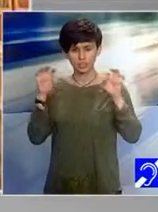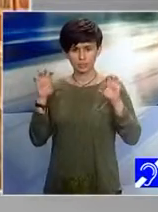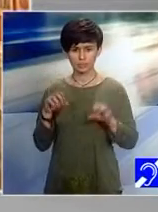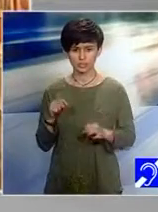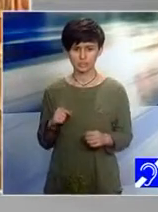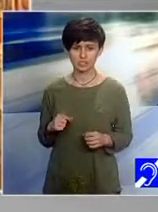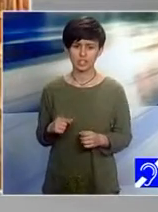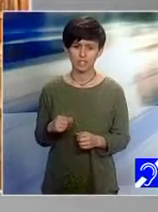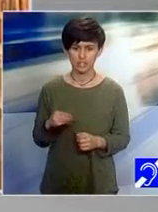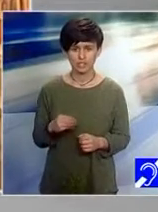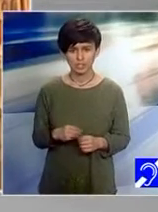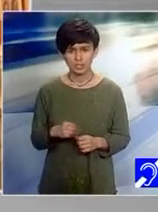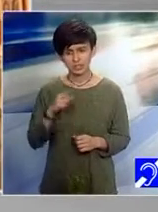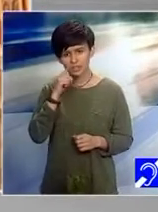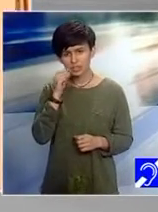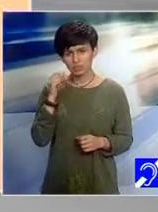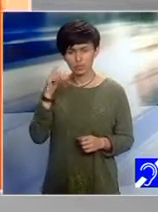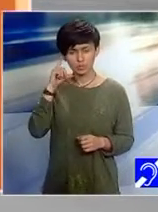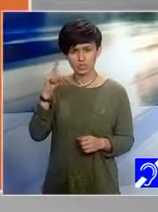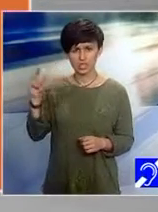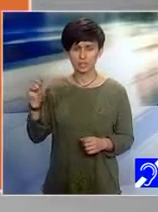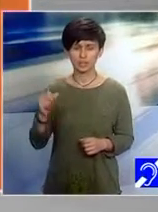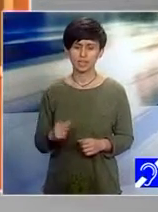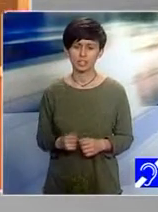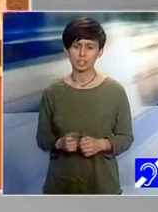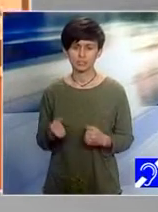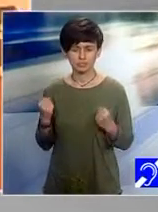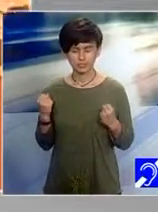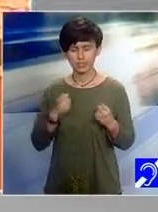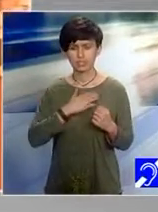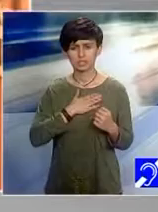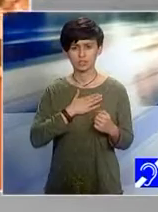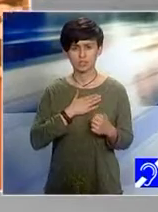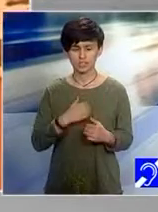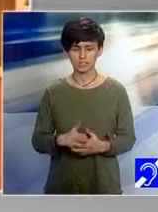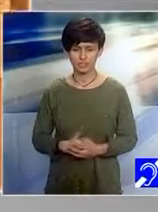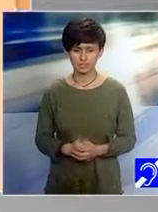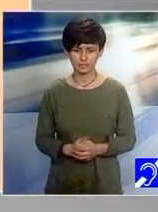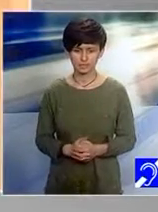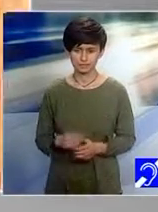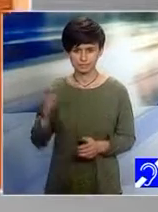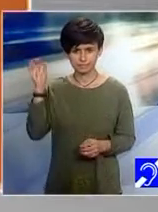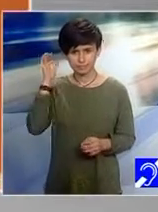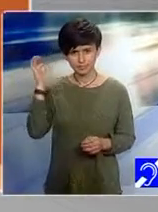izbânzi creative, omul pleacă încărcat sufletește într-o formă foarte puternică.